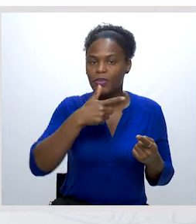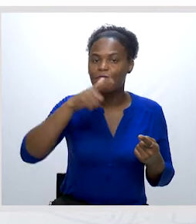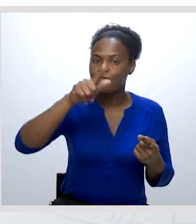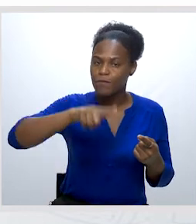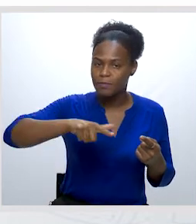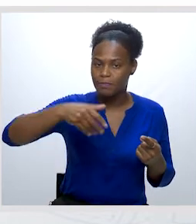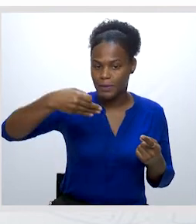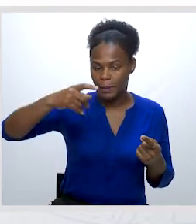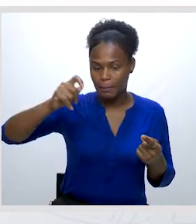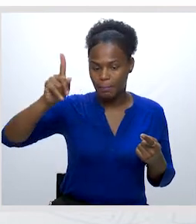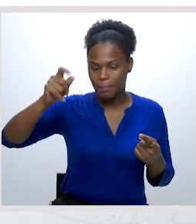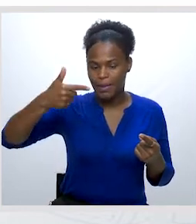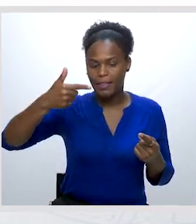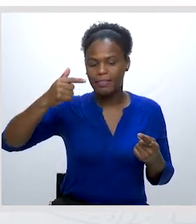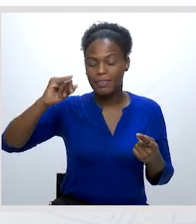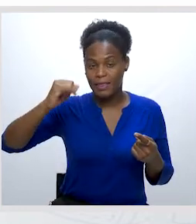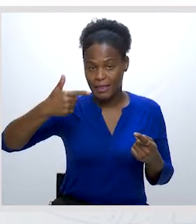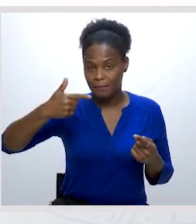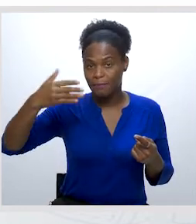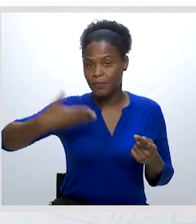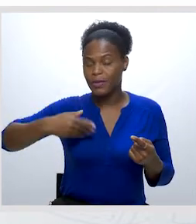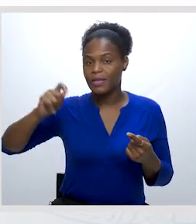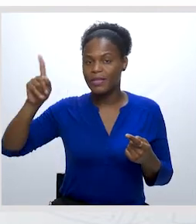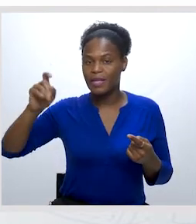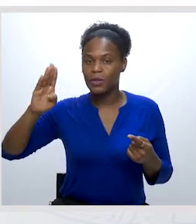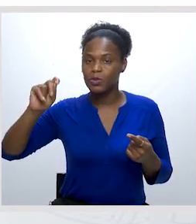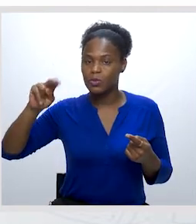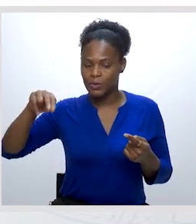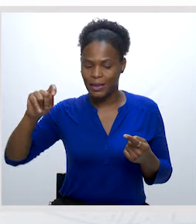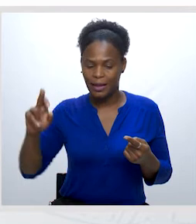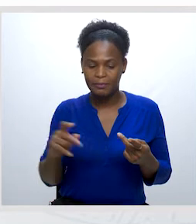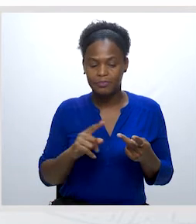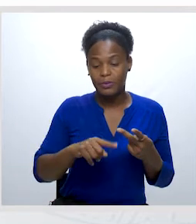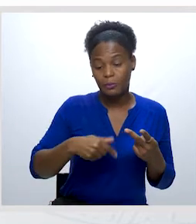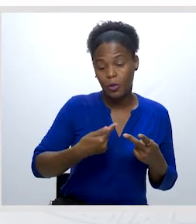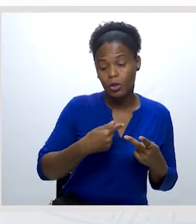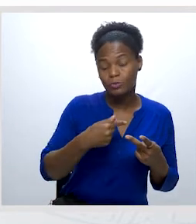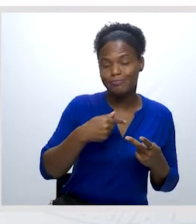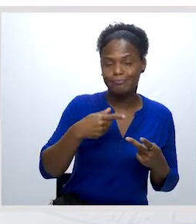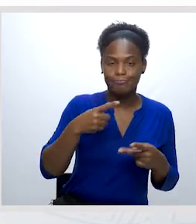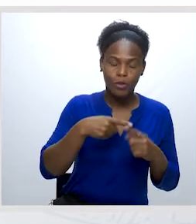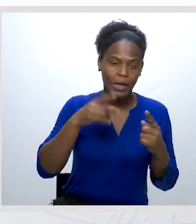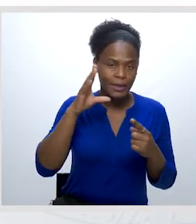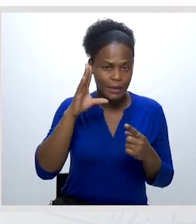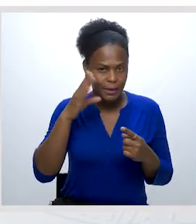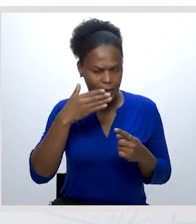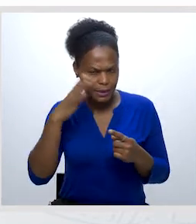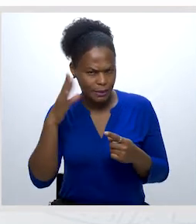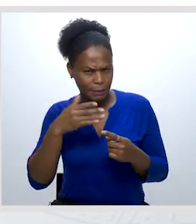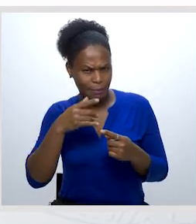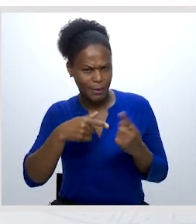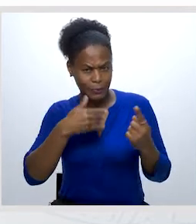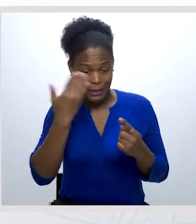déjeuner. À midi, on déjeune. L'après-midi, on prend le goûter.